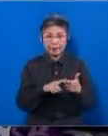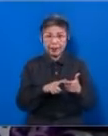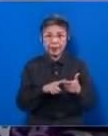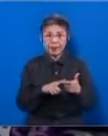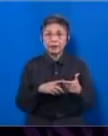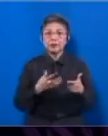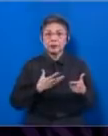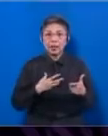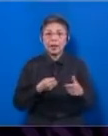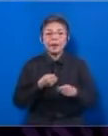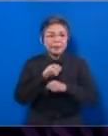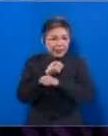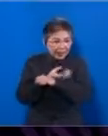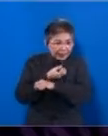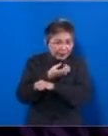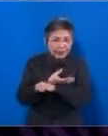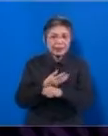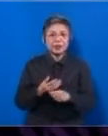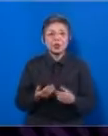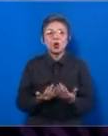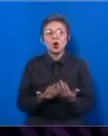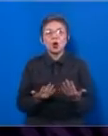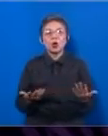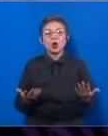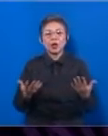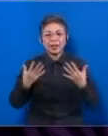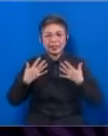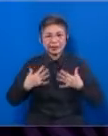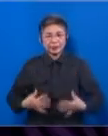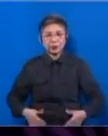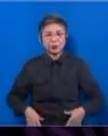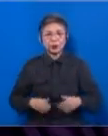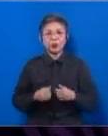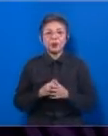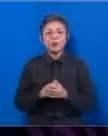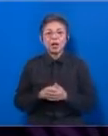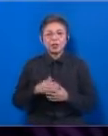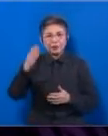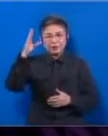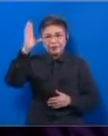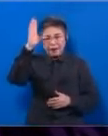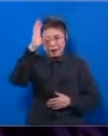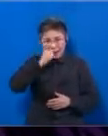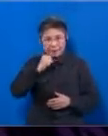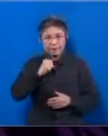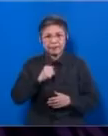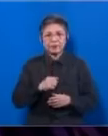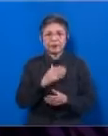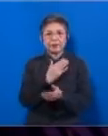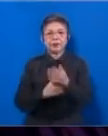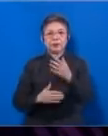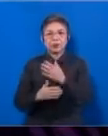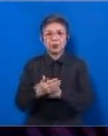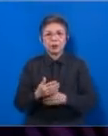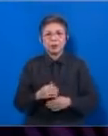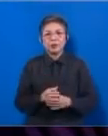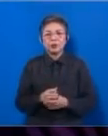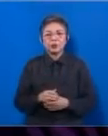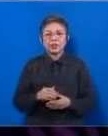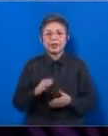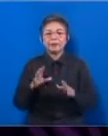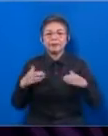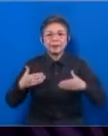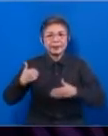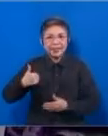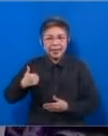Mereka punya pesan kepada manusia yang dikaruniai tubuh sempurna untuk mendobrak berbagai sekat keterbatasan demi terus melestarikan budaya leluhur.